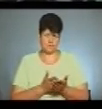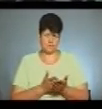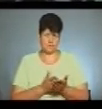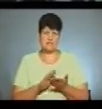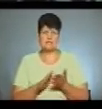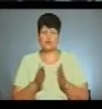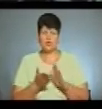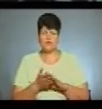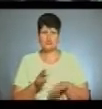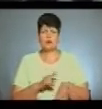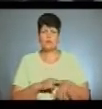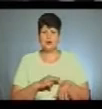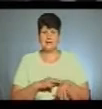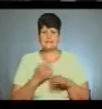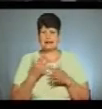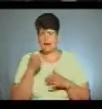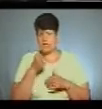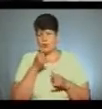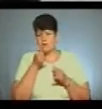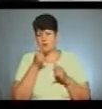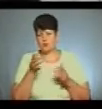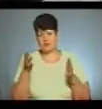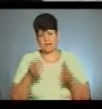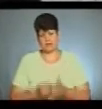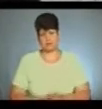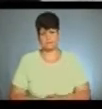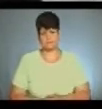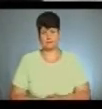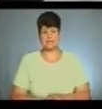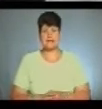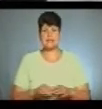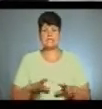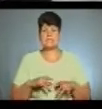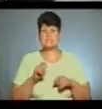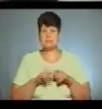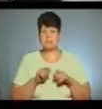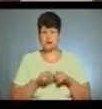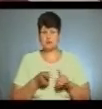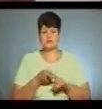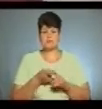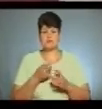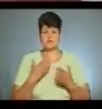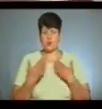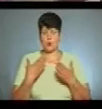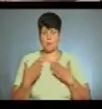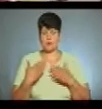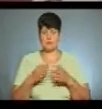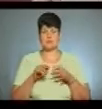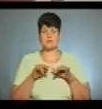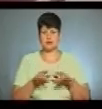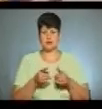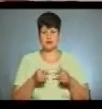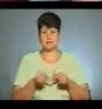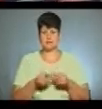становище з поліцією за кілька років просто неможливо. Інспектор зв'язків з громадськістю Олеся М'ялковська каже, захід організували за